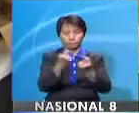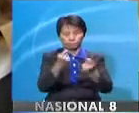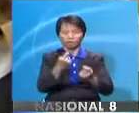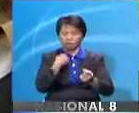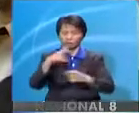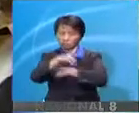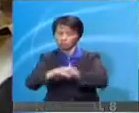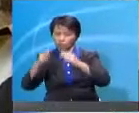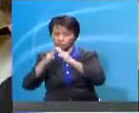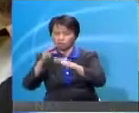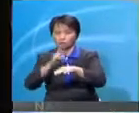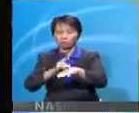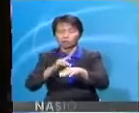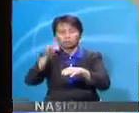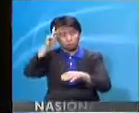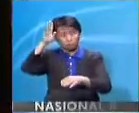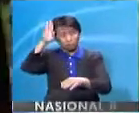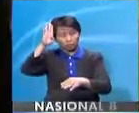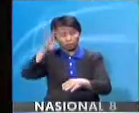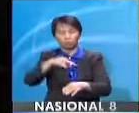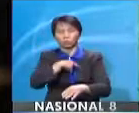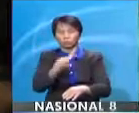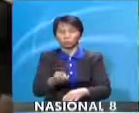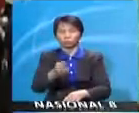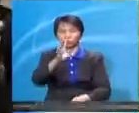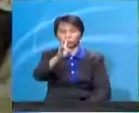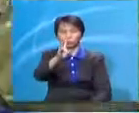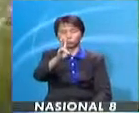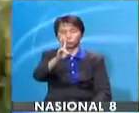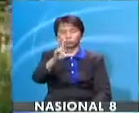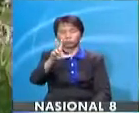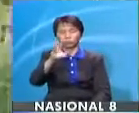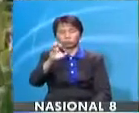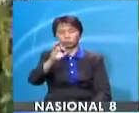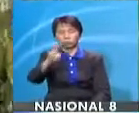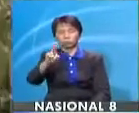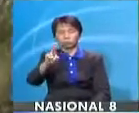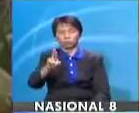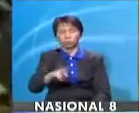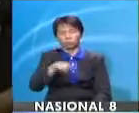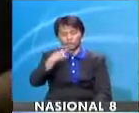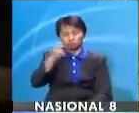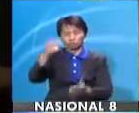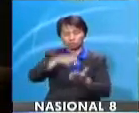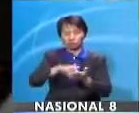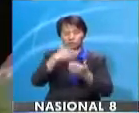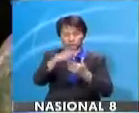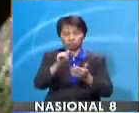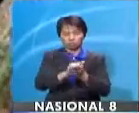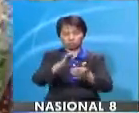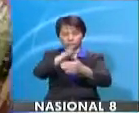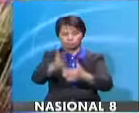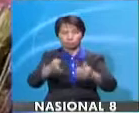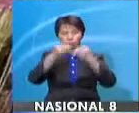menyamun sebuah rumah di Limau Manis, Kota Baru yang kerugian RM700,000. Datuk Mazlan berkata demikian selepas